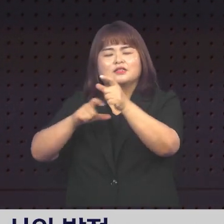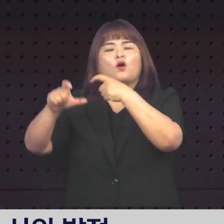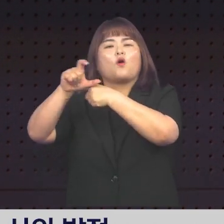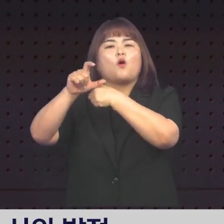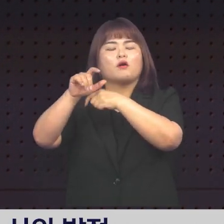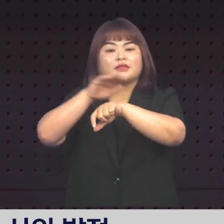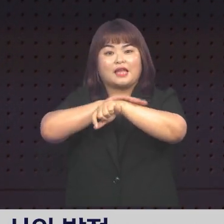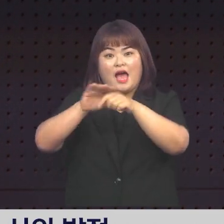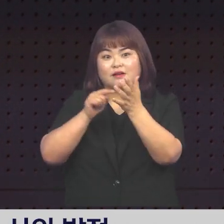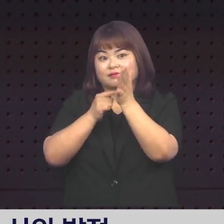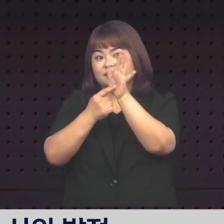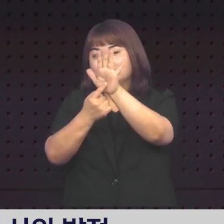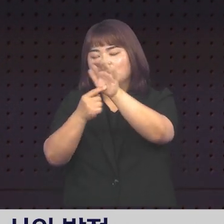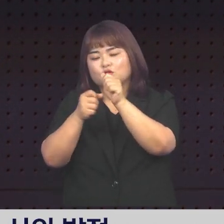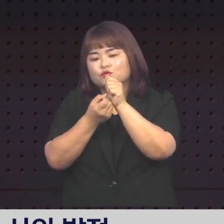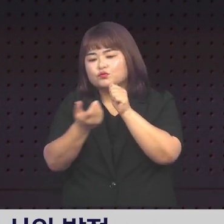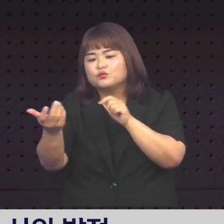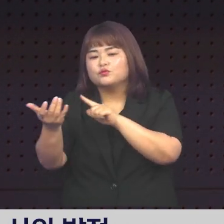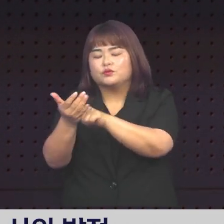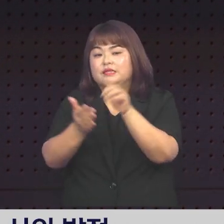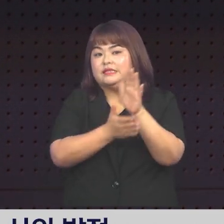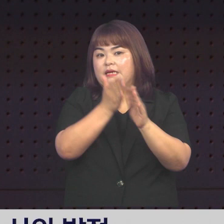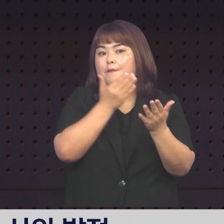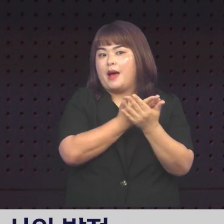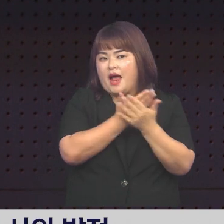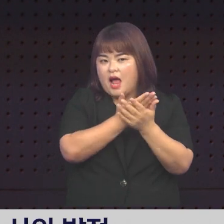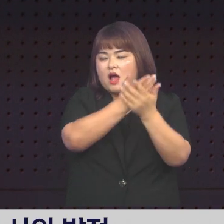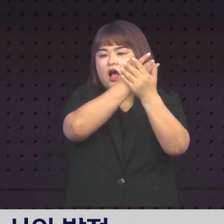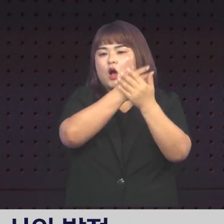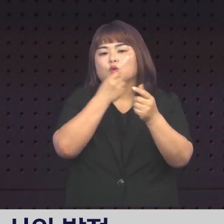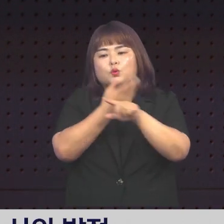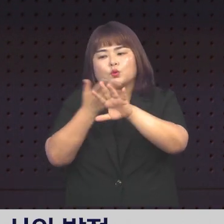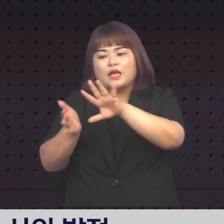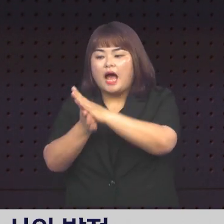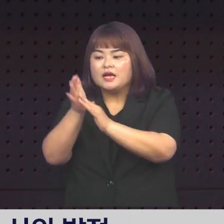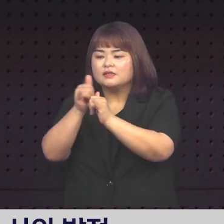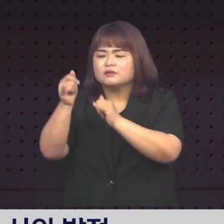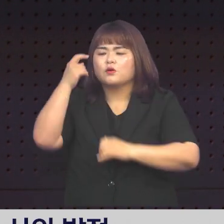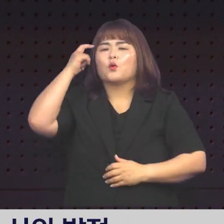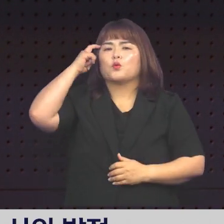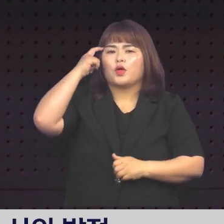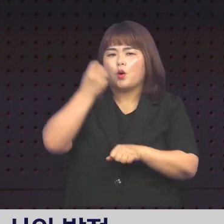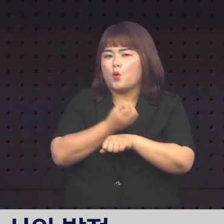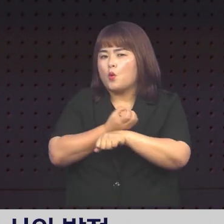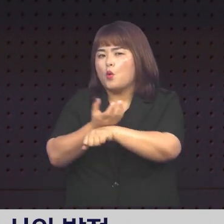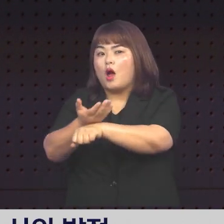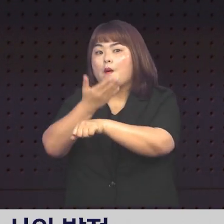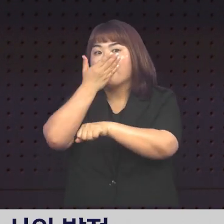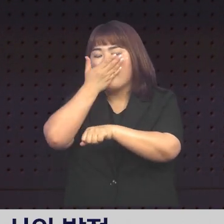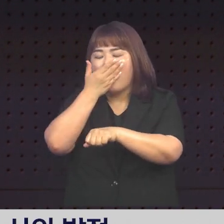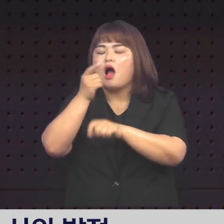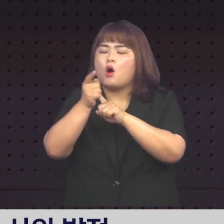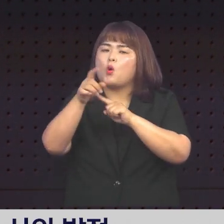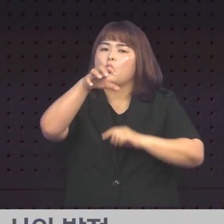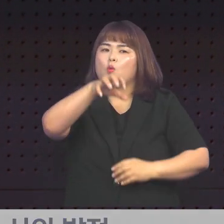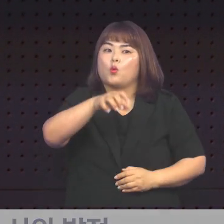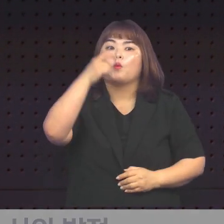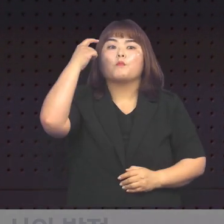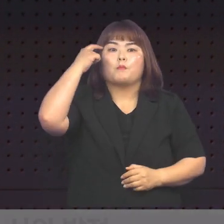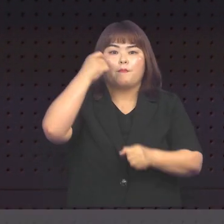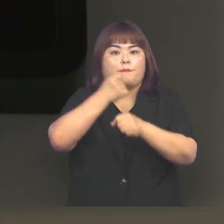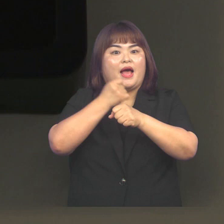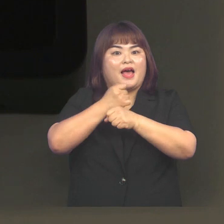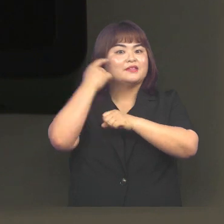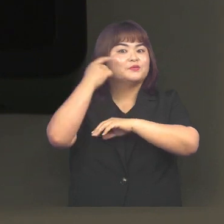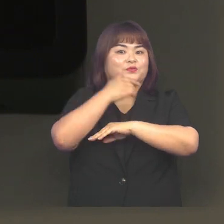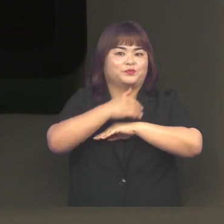널리 확산이 되어서 시의 발전 또 다른 시민들에게 많은 영감을 줄 수 있는 그런 공간으로 만들까